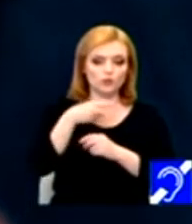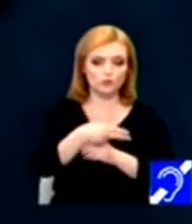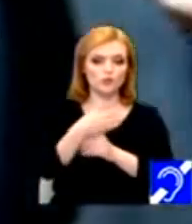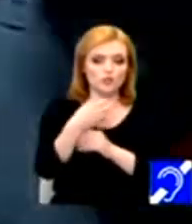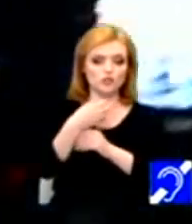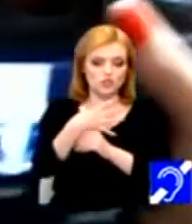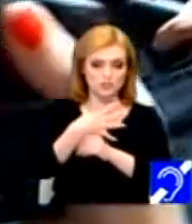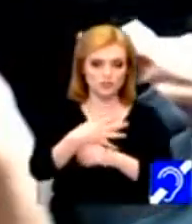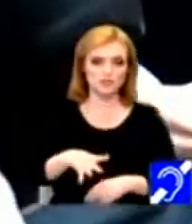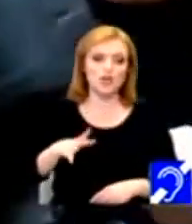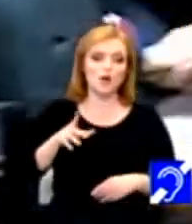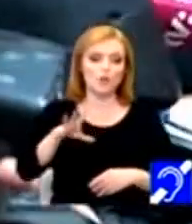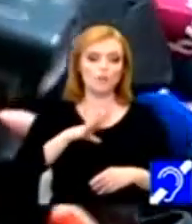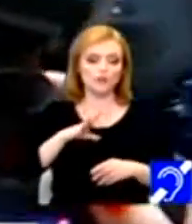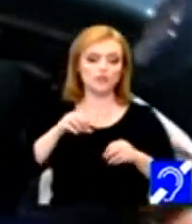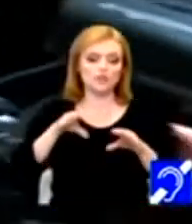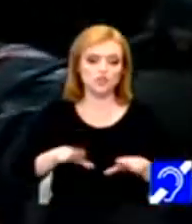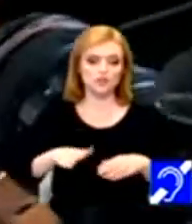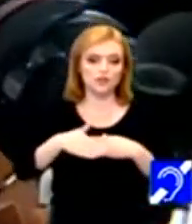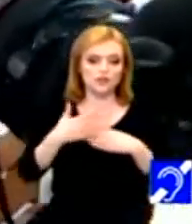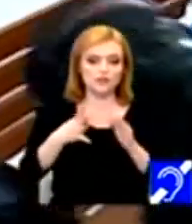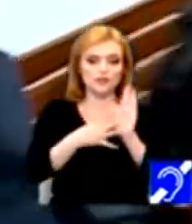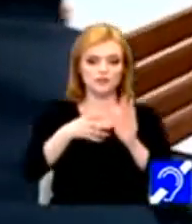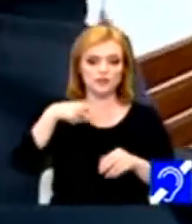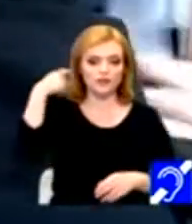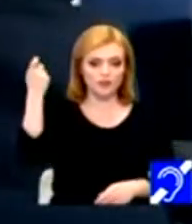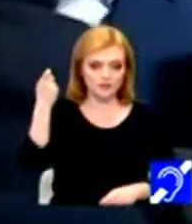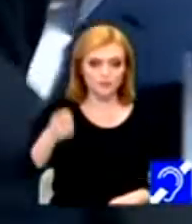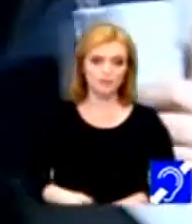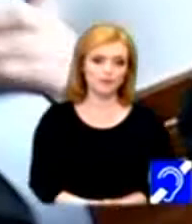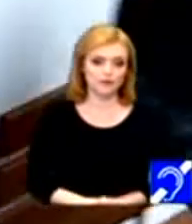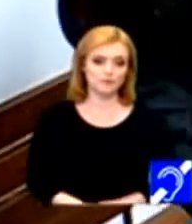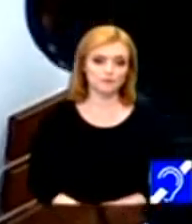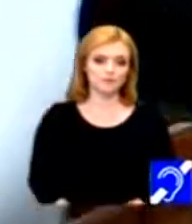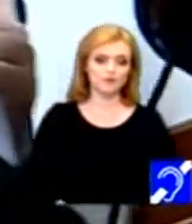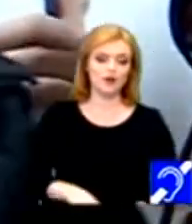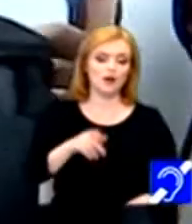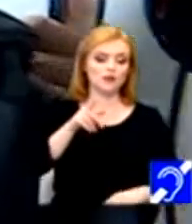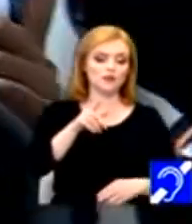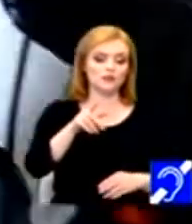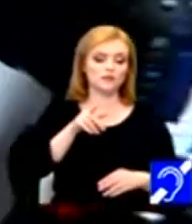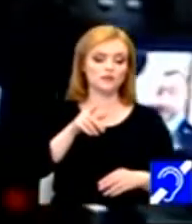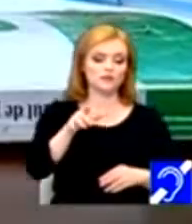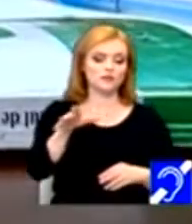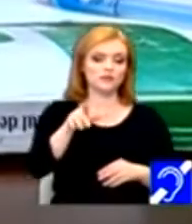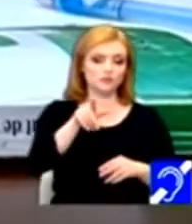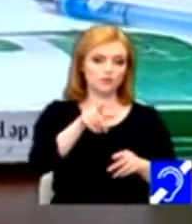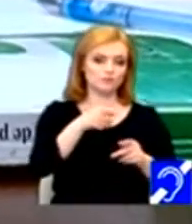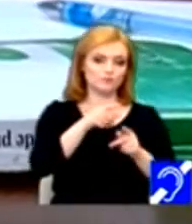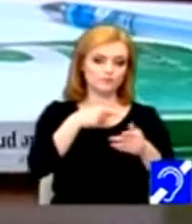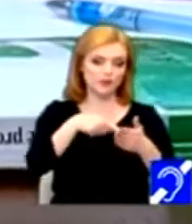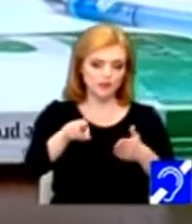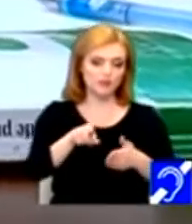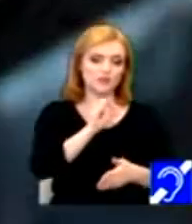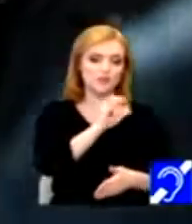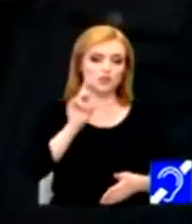9 ani de închisoare pentru corupere pasivă și trafic de influență. Denunțul a fost făcut de Ilan Șor. Pe rolul judecătoriei Chișinău se află acum un